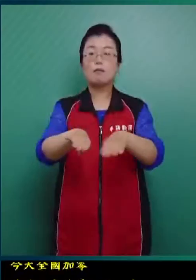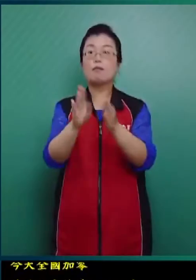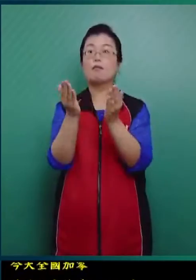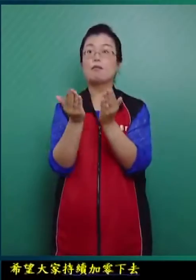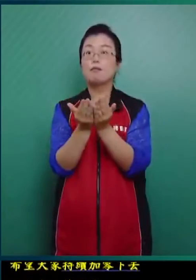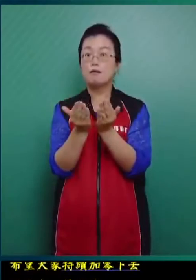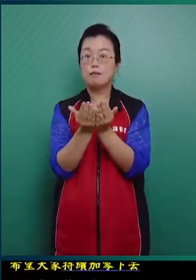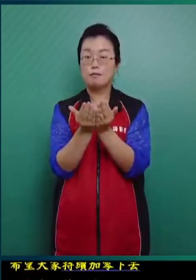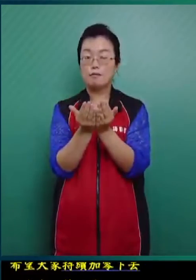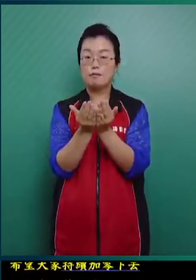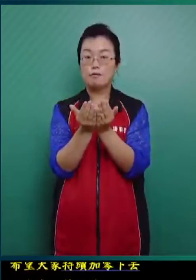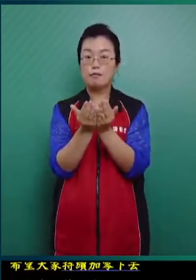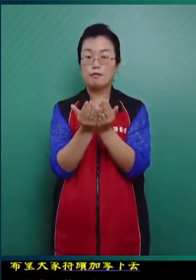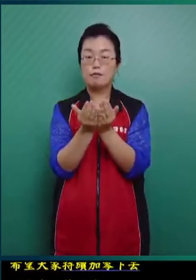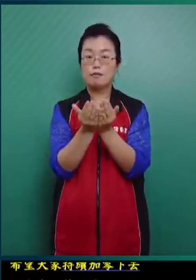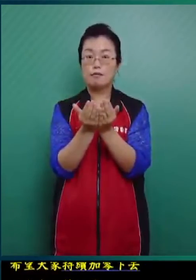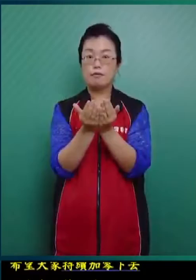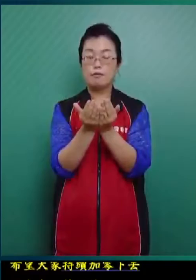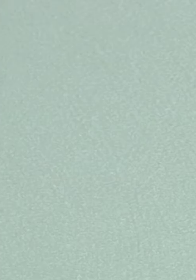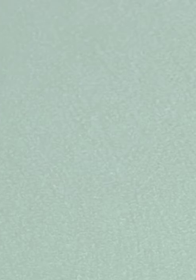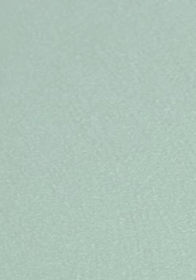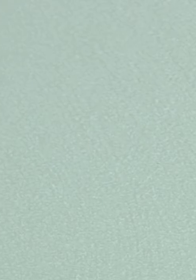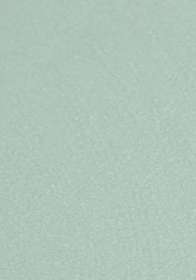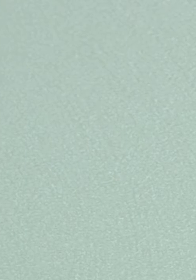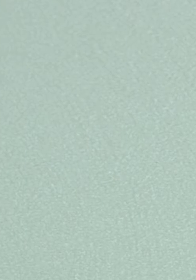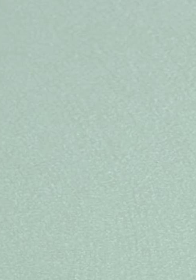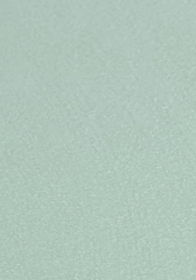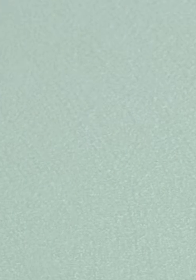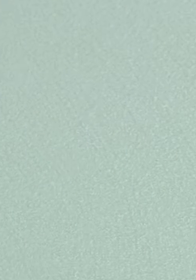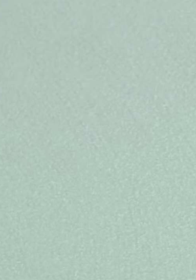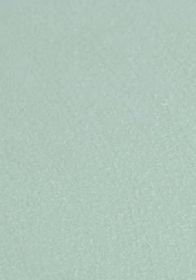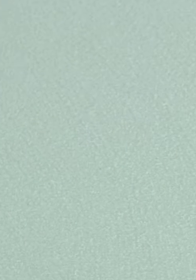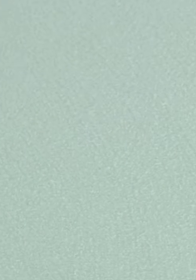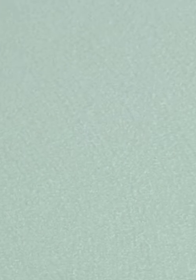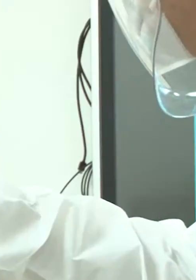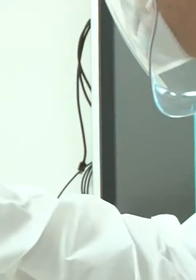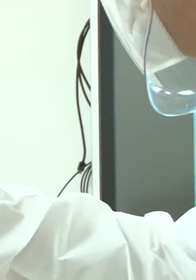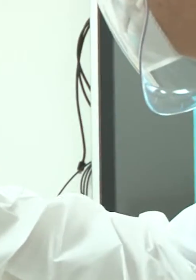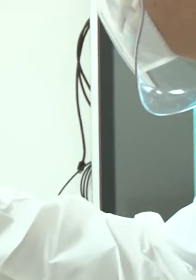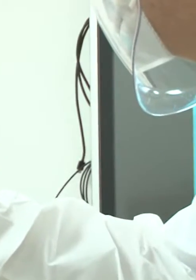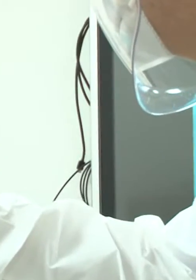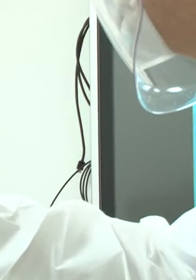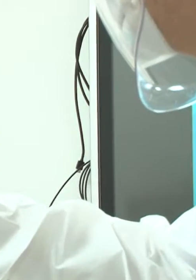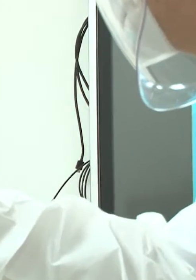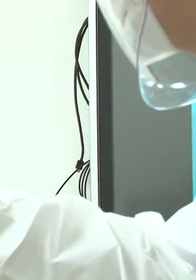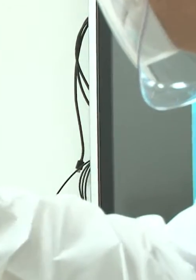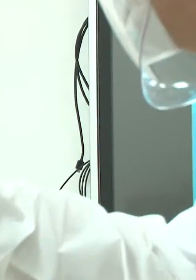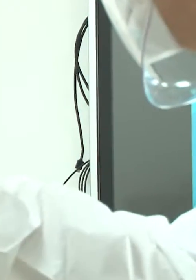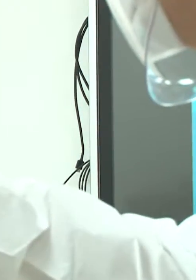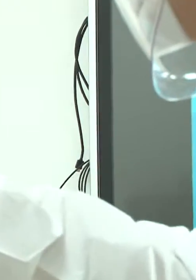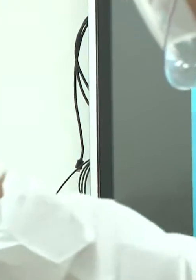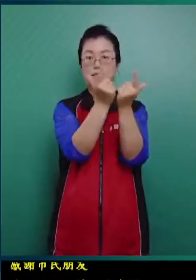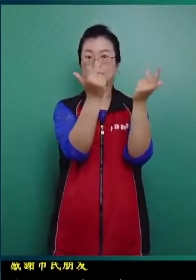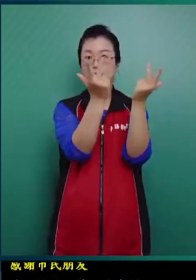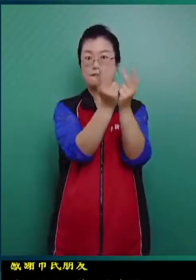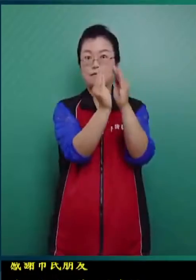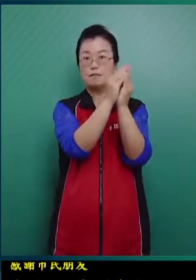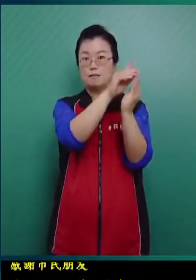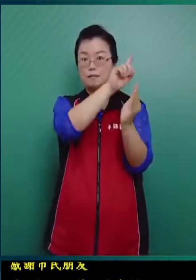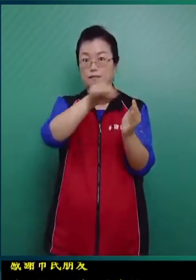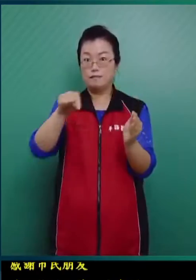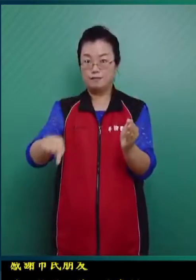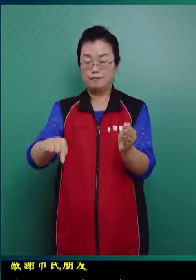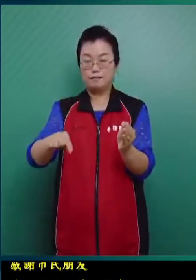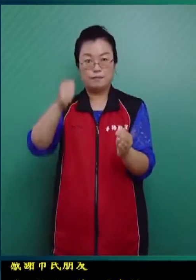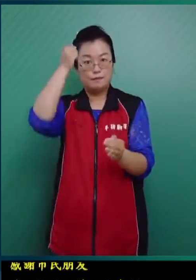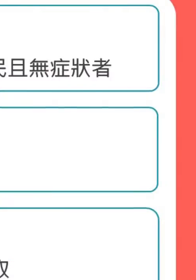潮，市府为了避免出现疫情破口。现在也主动提供免费的快筛试剂给民众，只要是九月十七号到